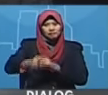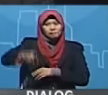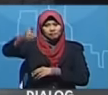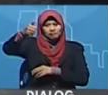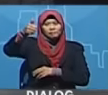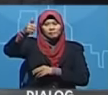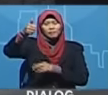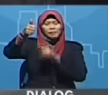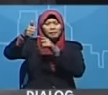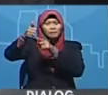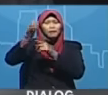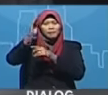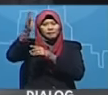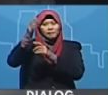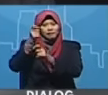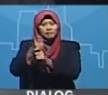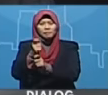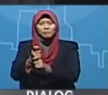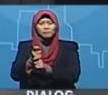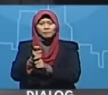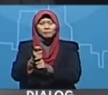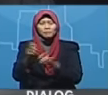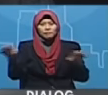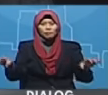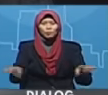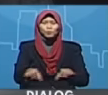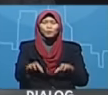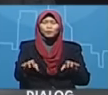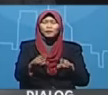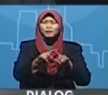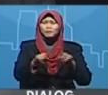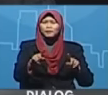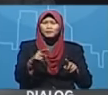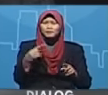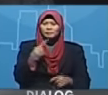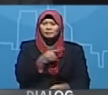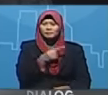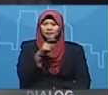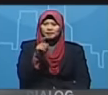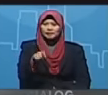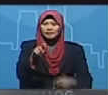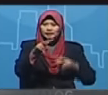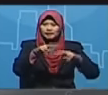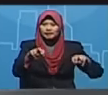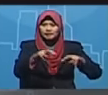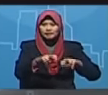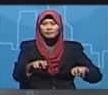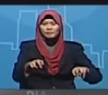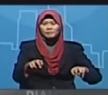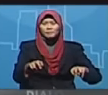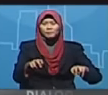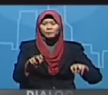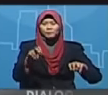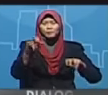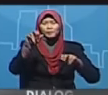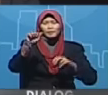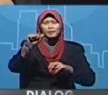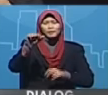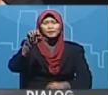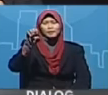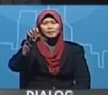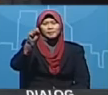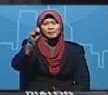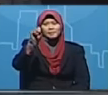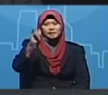akan menentukan nanti untuk kita laksanakan. Sebab itu kita ni pun melihat balik macam saya sebutkan tadi ya. Agensi-agensi contohnya yang